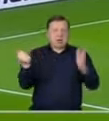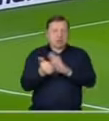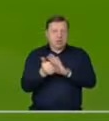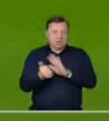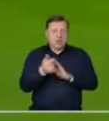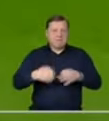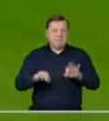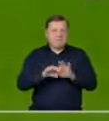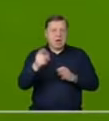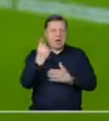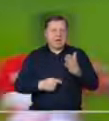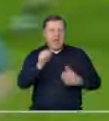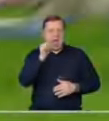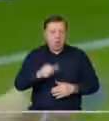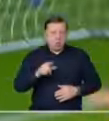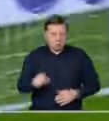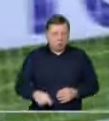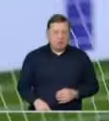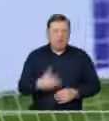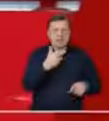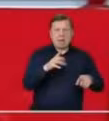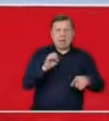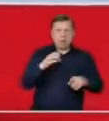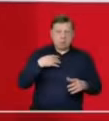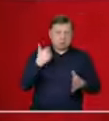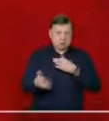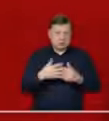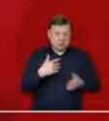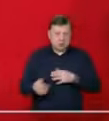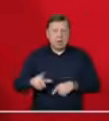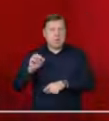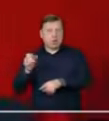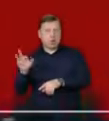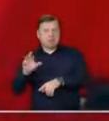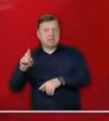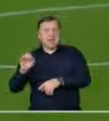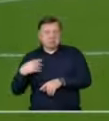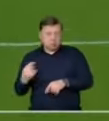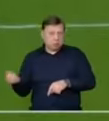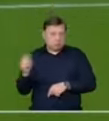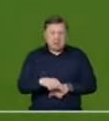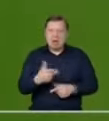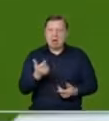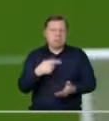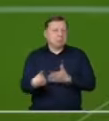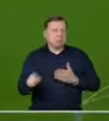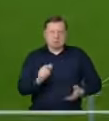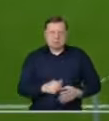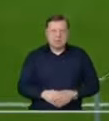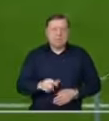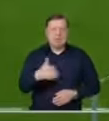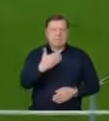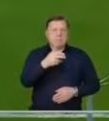Europy. W Granadzie gospodarze pokonali 2-0 osłabione Napoli. Po przerwie na murawie pojawił się Piotr Zieliński, ale nic nie wskórał. Najwyższe zwycięstwo odniósł